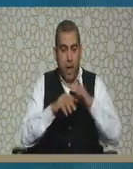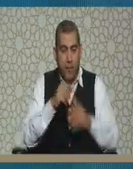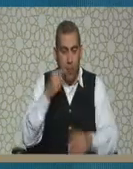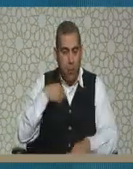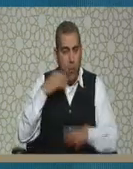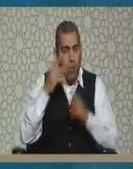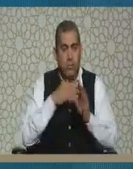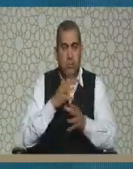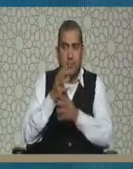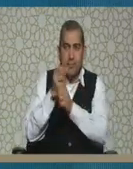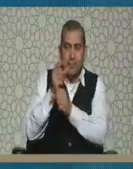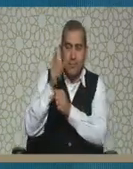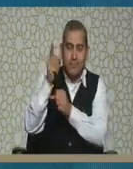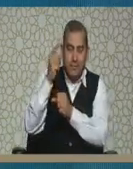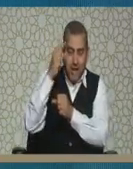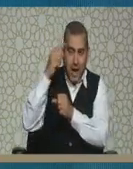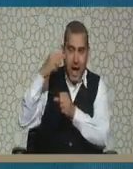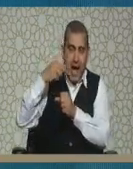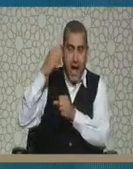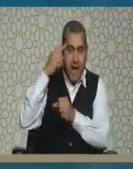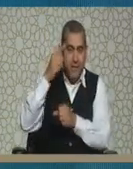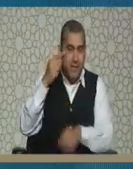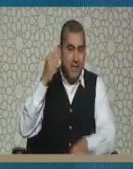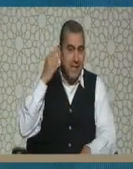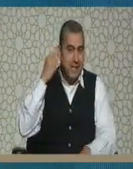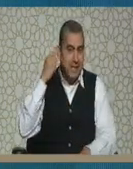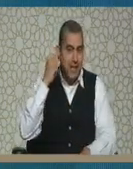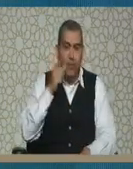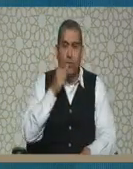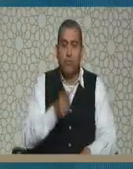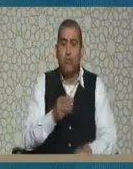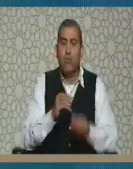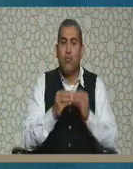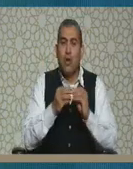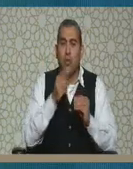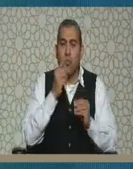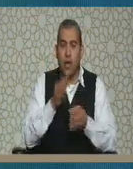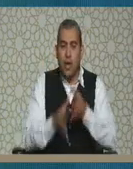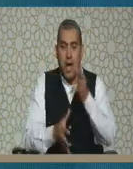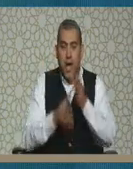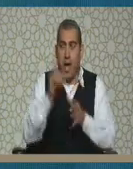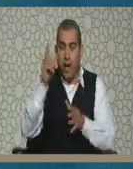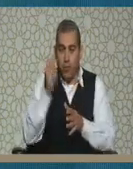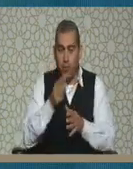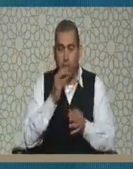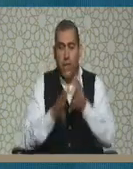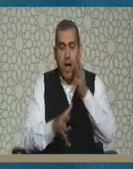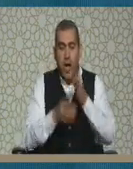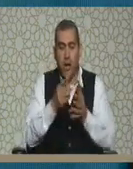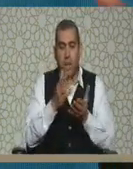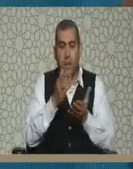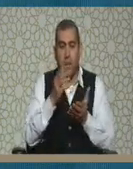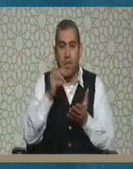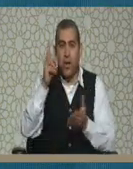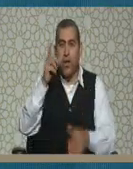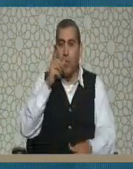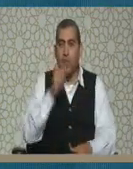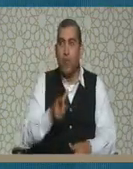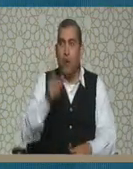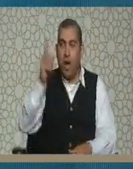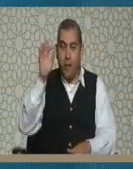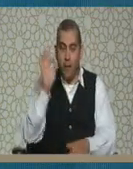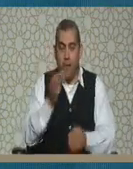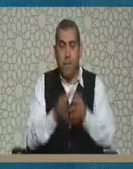بالله سبحانه وتعالى اسمع كده قال ايه يا نار كوني بردا وسلام قلنا يا نار كوني